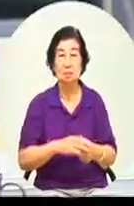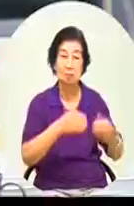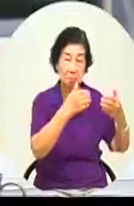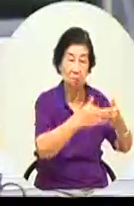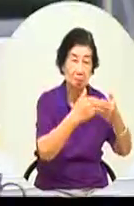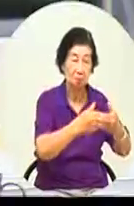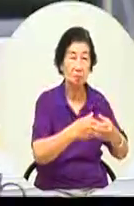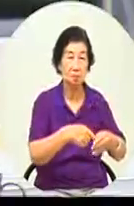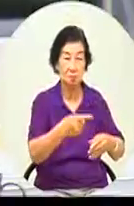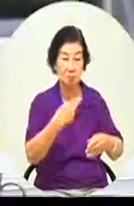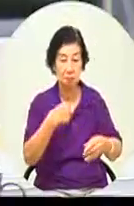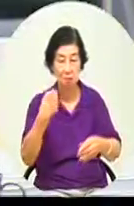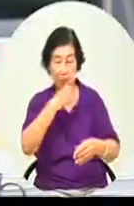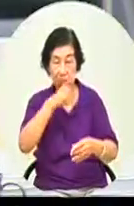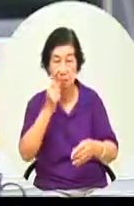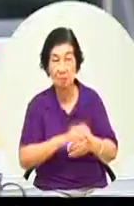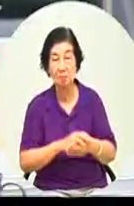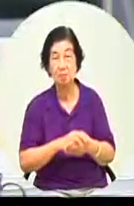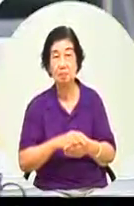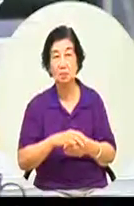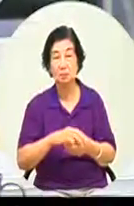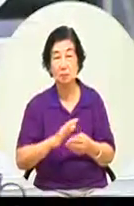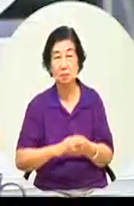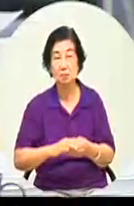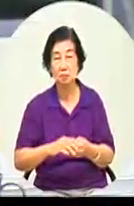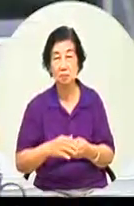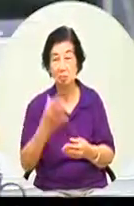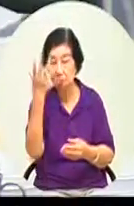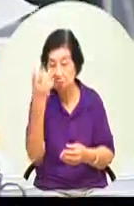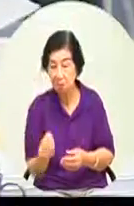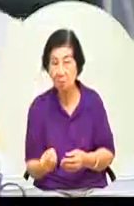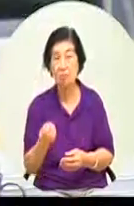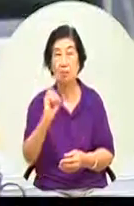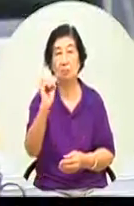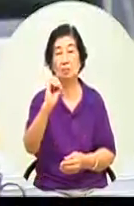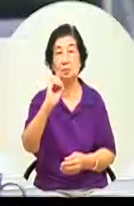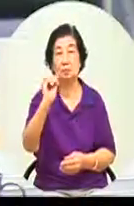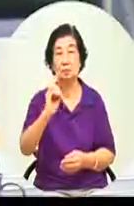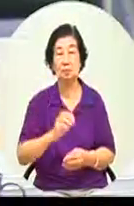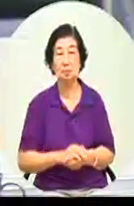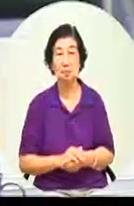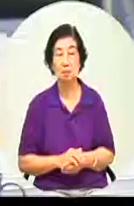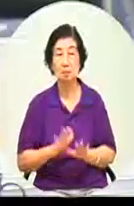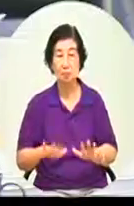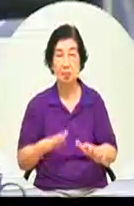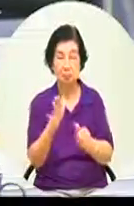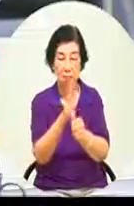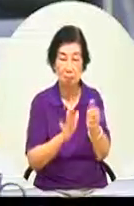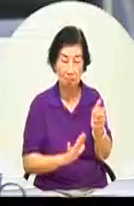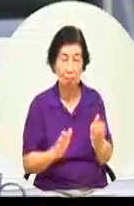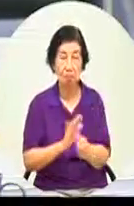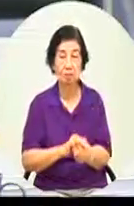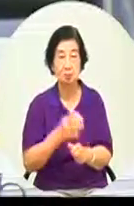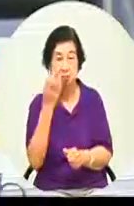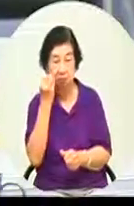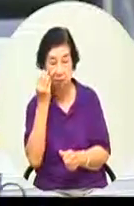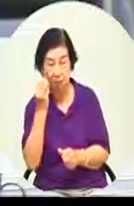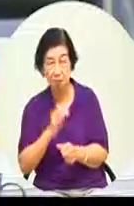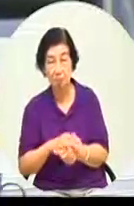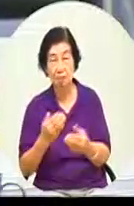定，所以这势必会带动我们整个，会影响到我们整个观光产业很大的冲